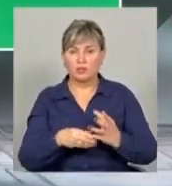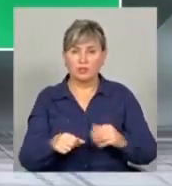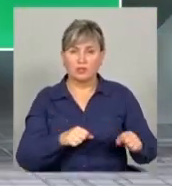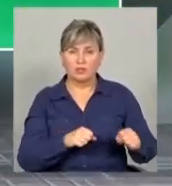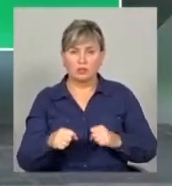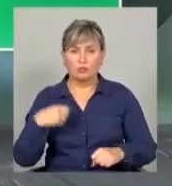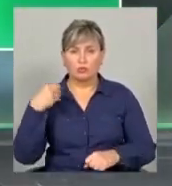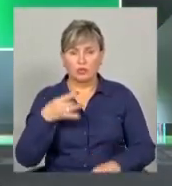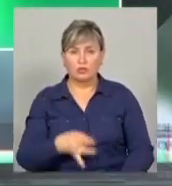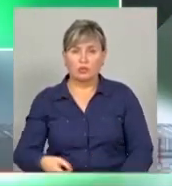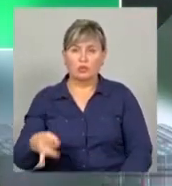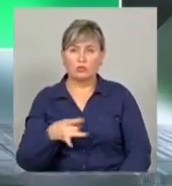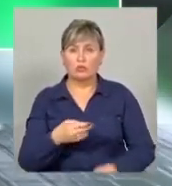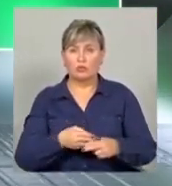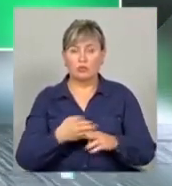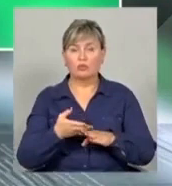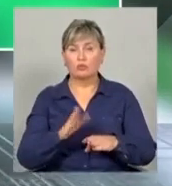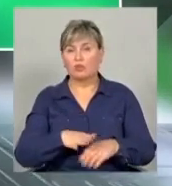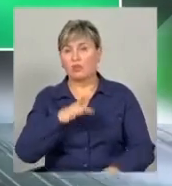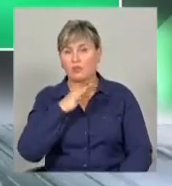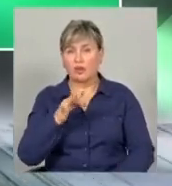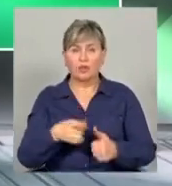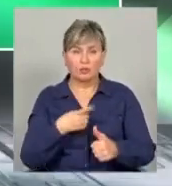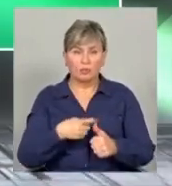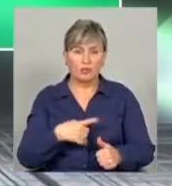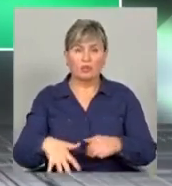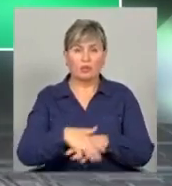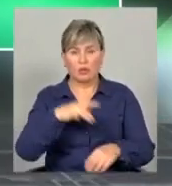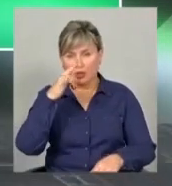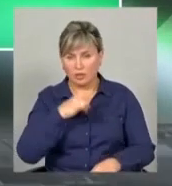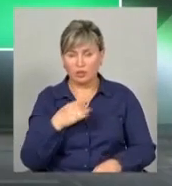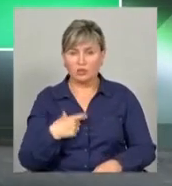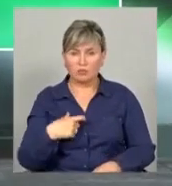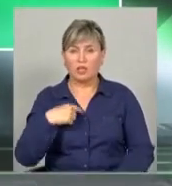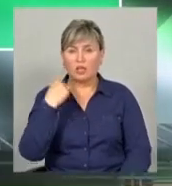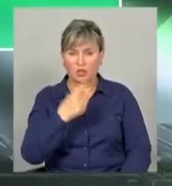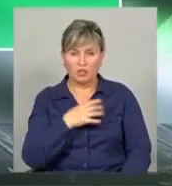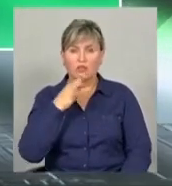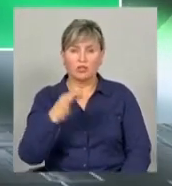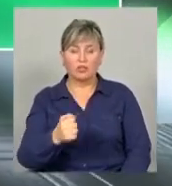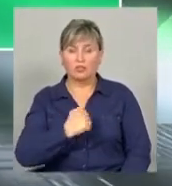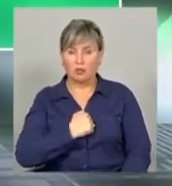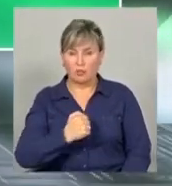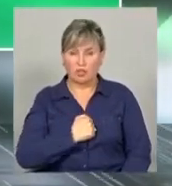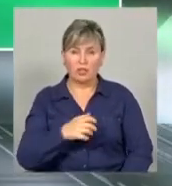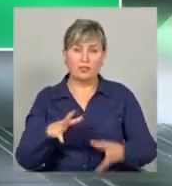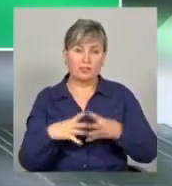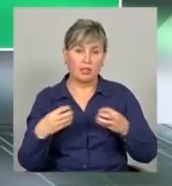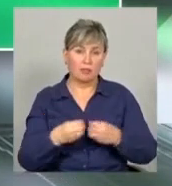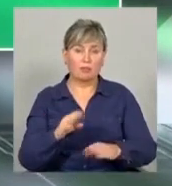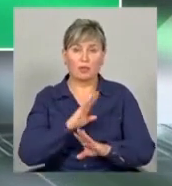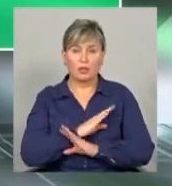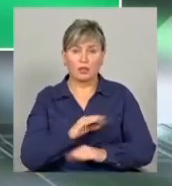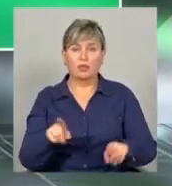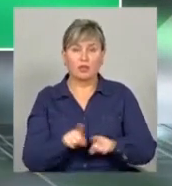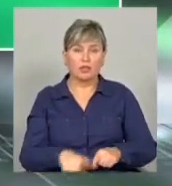землетрясения в Турецкой республике. В этот тяжелый момент от имени народа Казахстана и от себя лично выражаю соболезнования семьям погибших, а